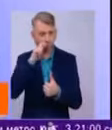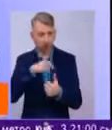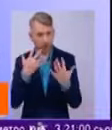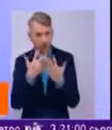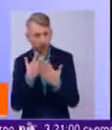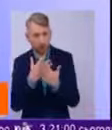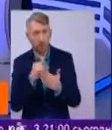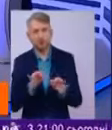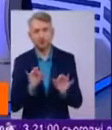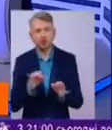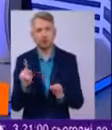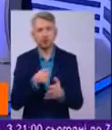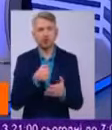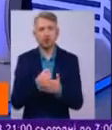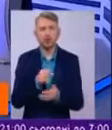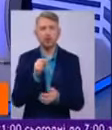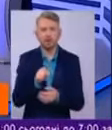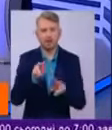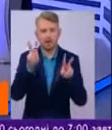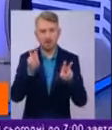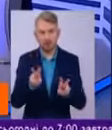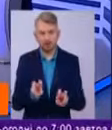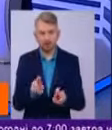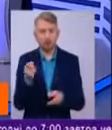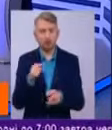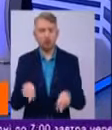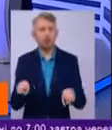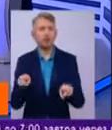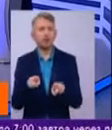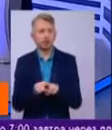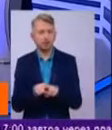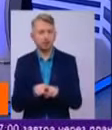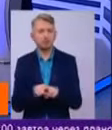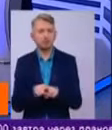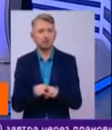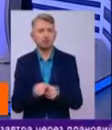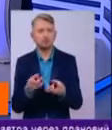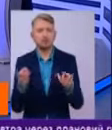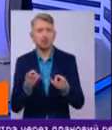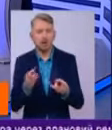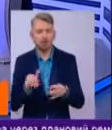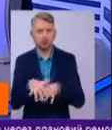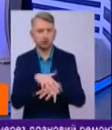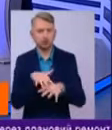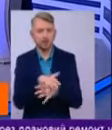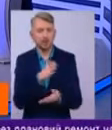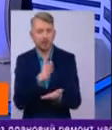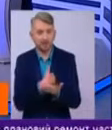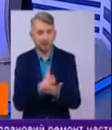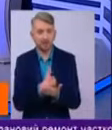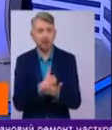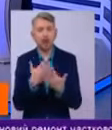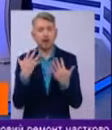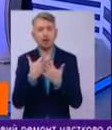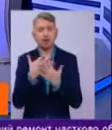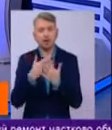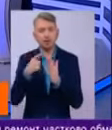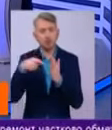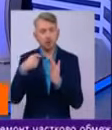і, звичайно, що і до цієї тематики. Тому такий запит суспільства є, і кінематограф має